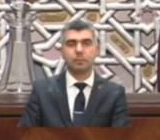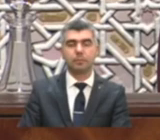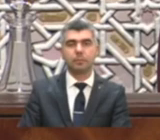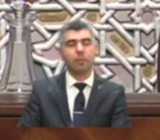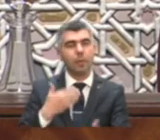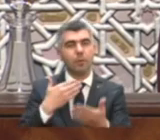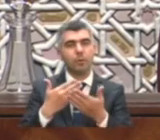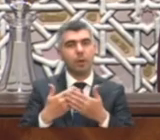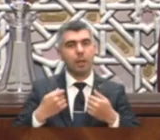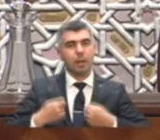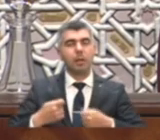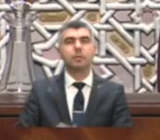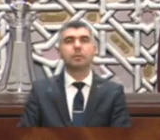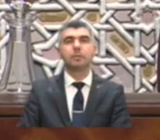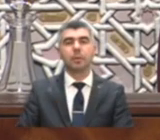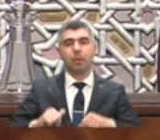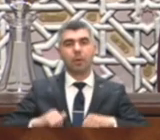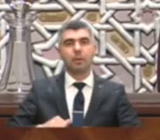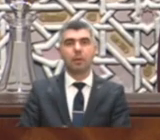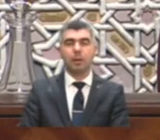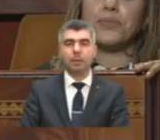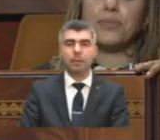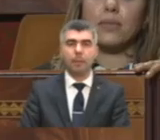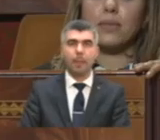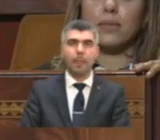شكرا سيد الرئيس. سيد الوزير المحترم،